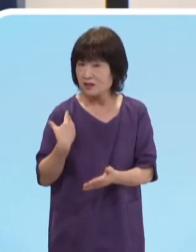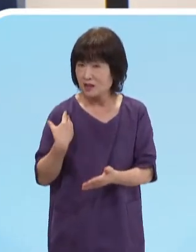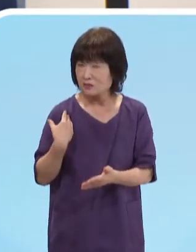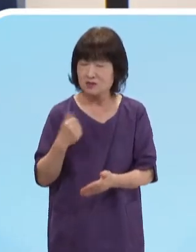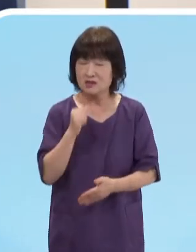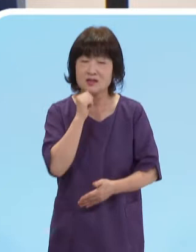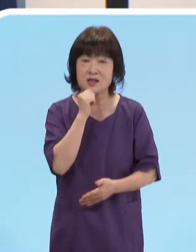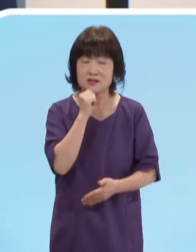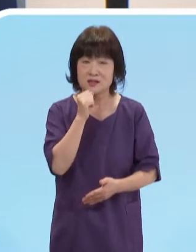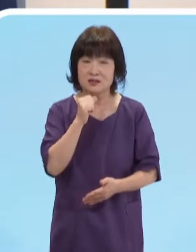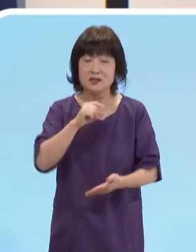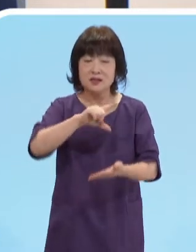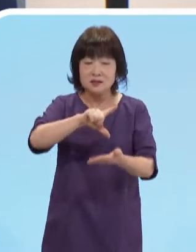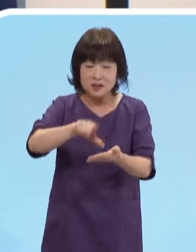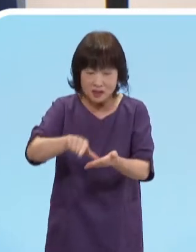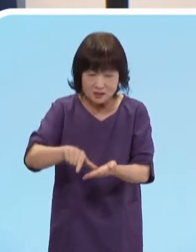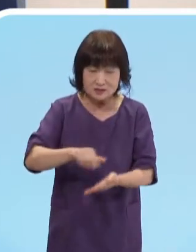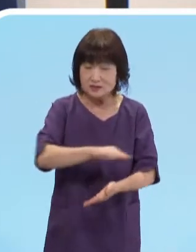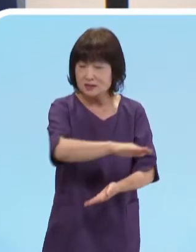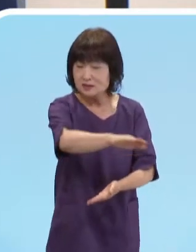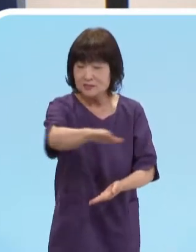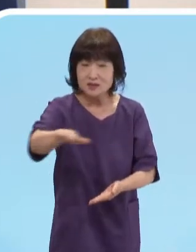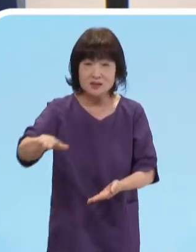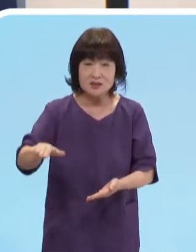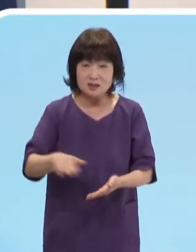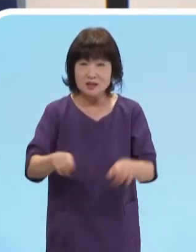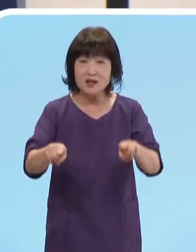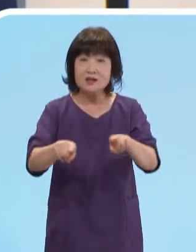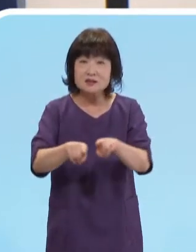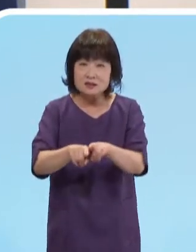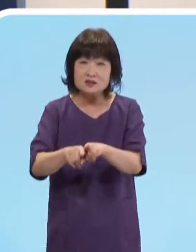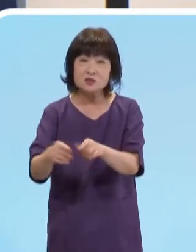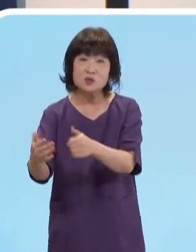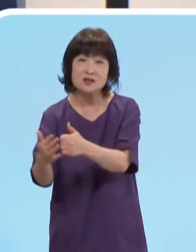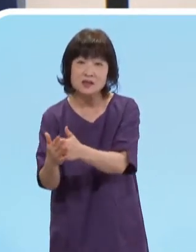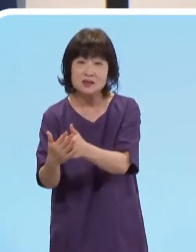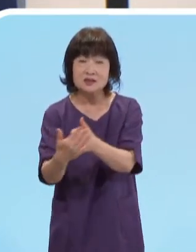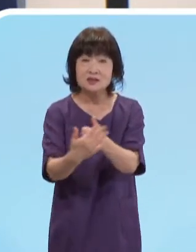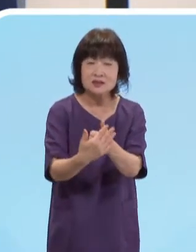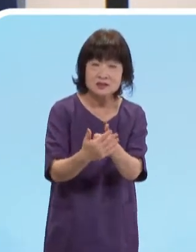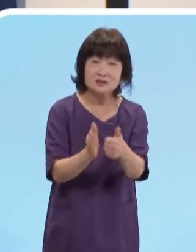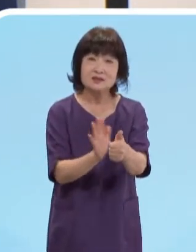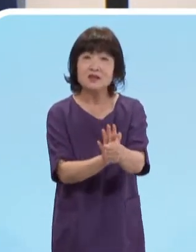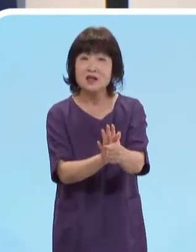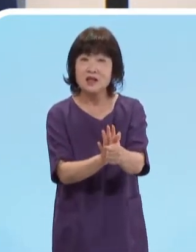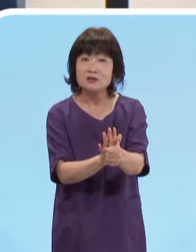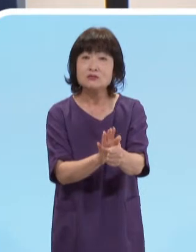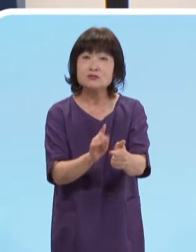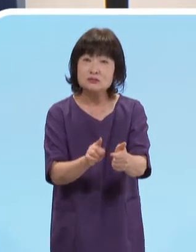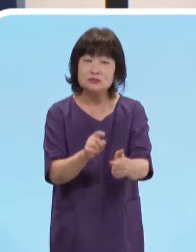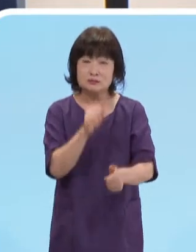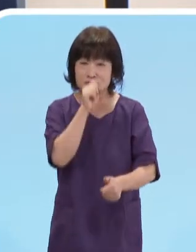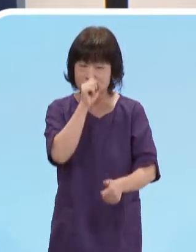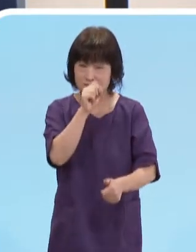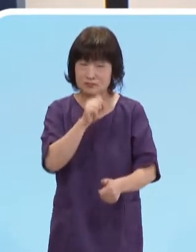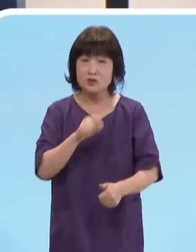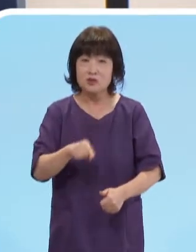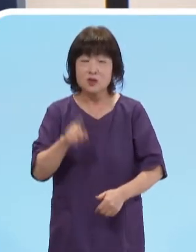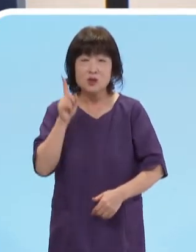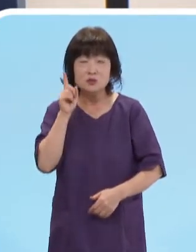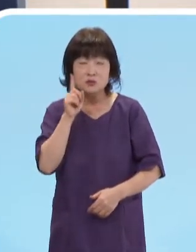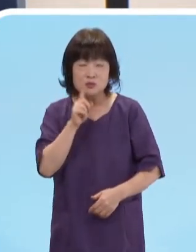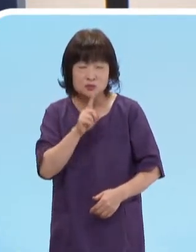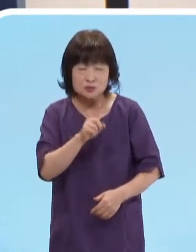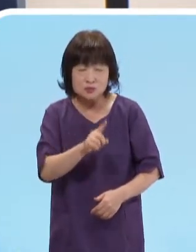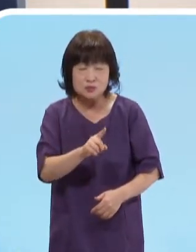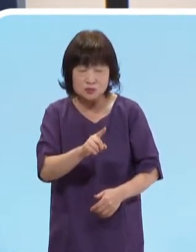十分なので、地域の方も一緒に支えていきたいなというちょっとしたことなんですけれども、それでスムーズに